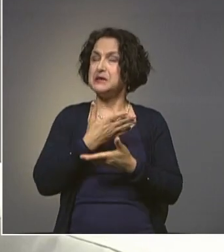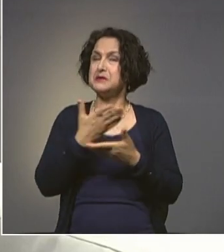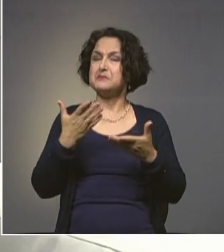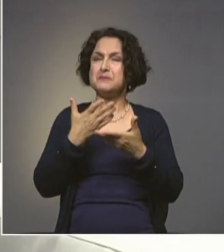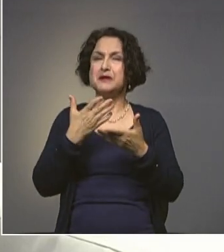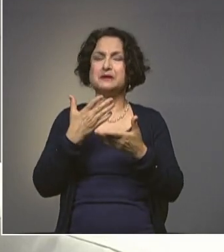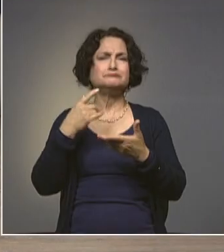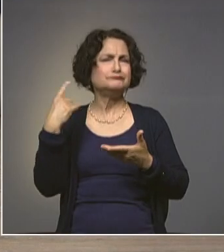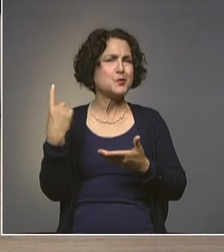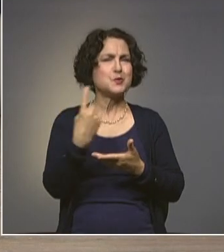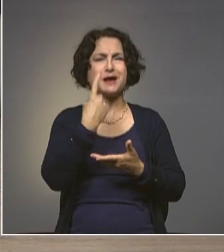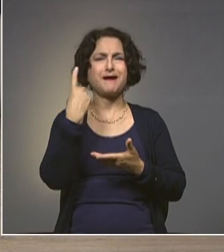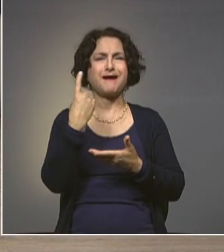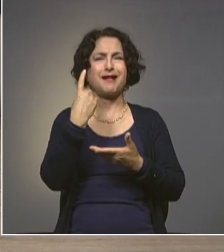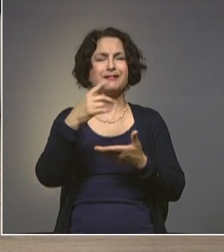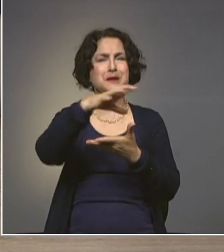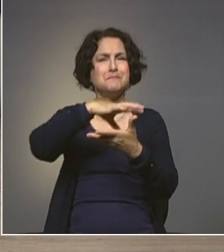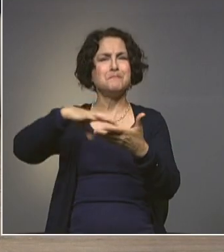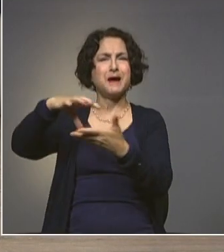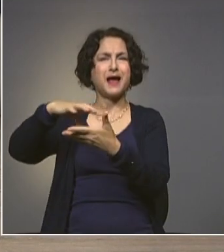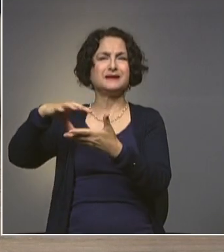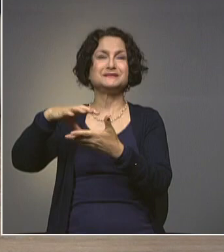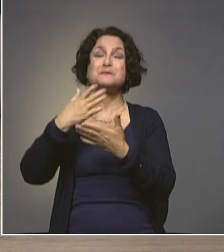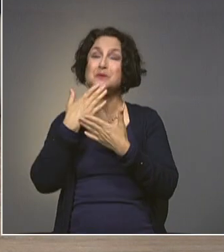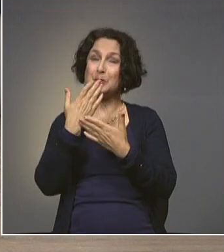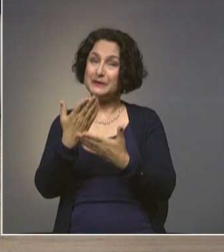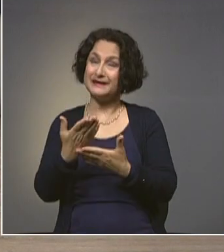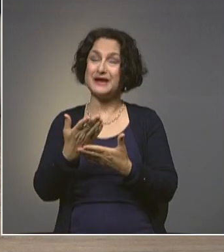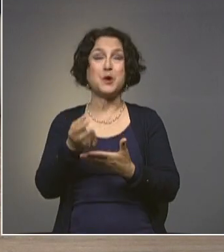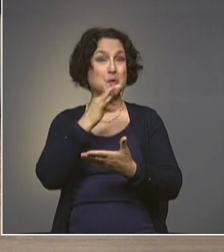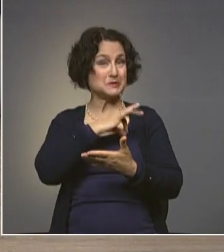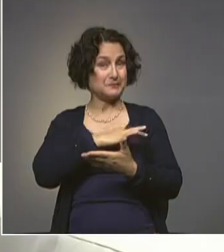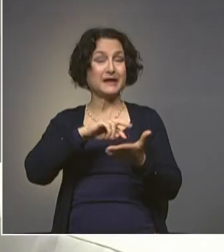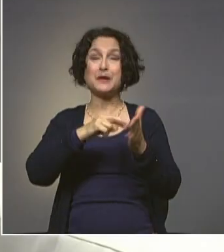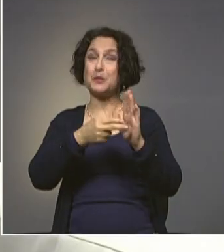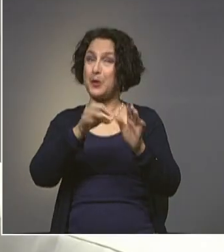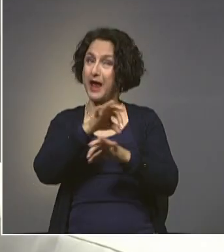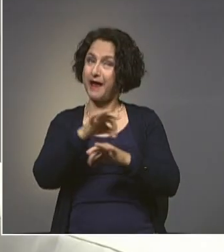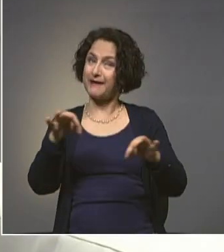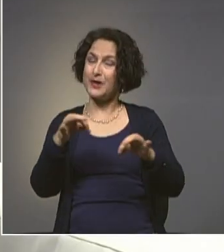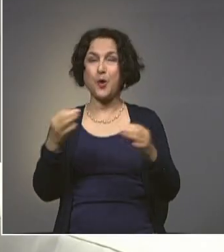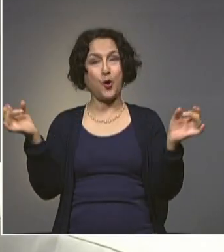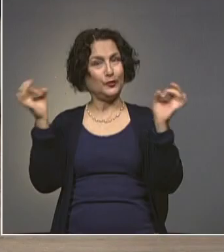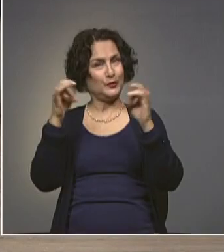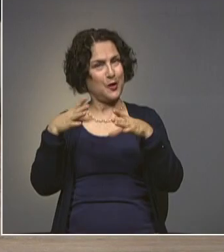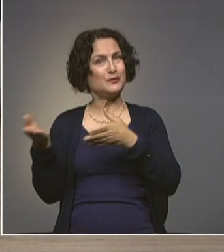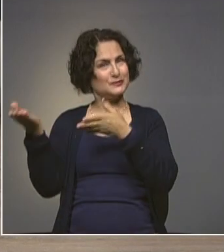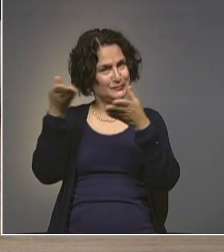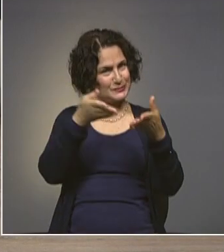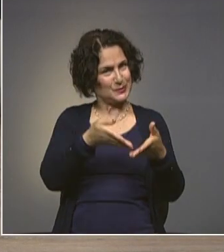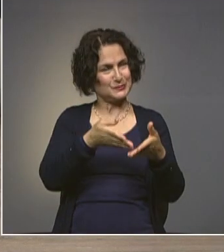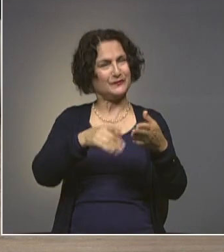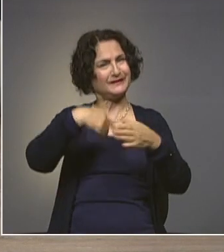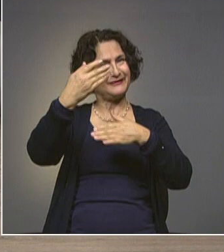уникални бази. Добре, благодаря ви. Успех на проекта. Отново ще ни гостувате с още подробности, като вече заработи съвсем проекти, да си... имаче